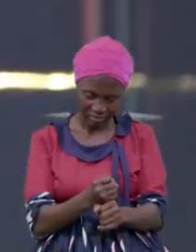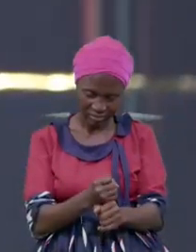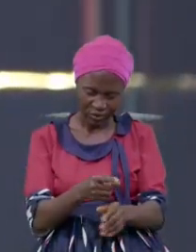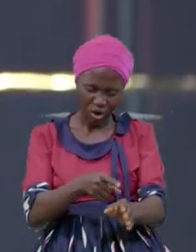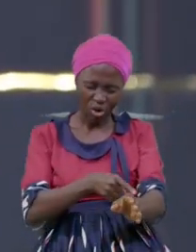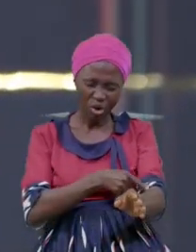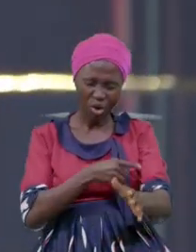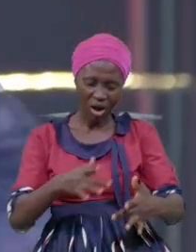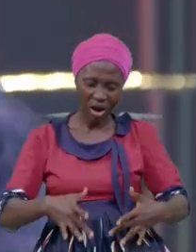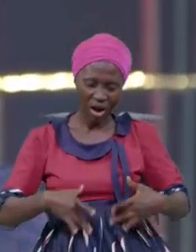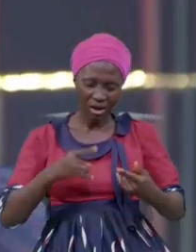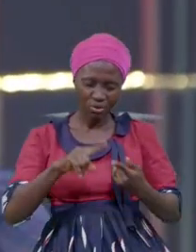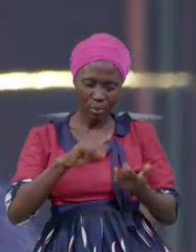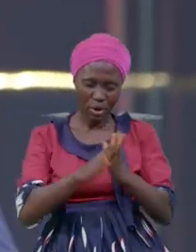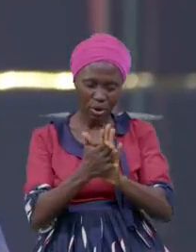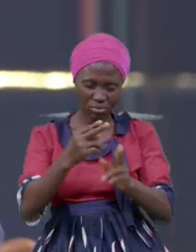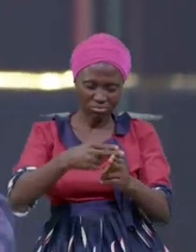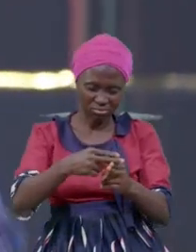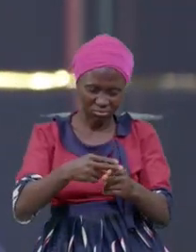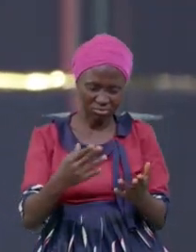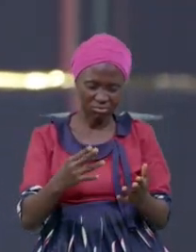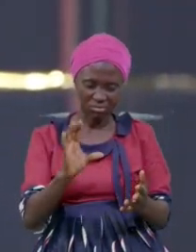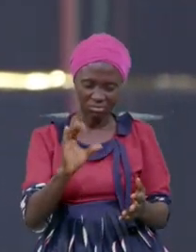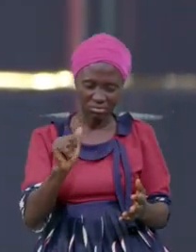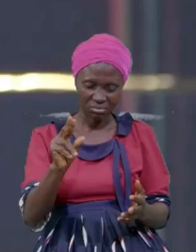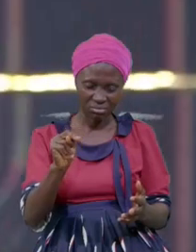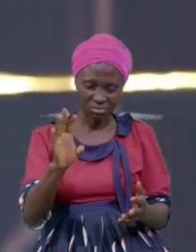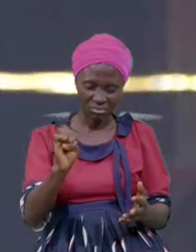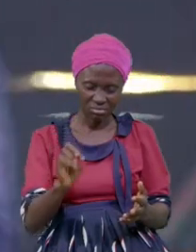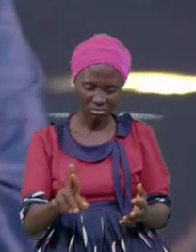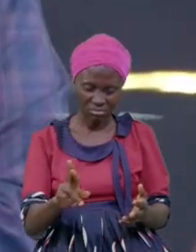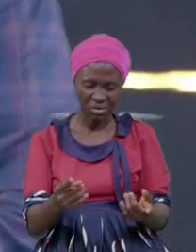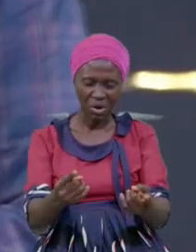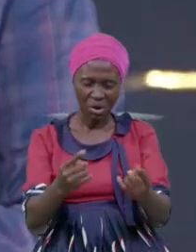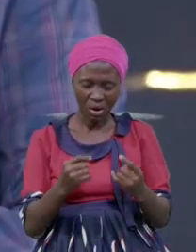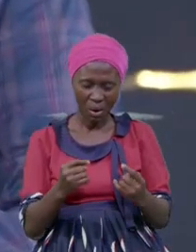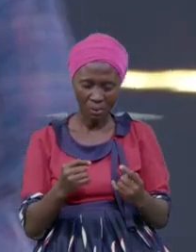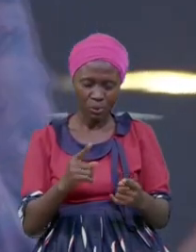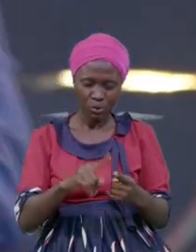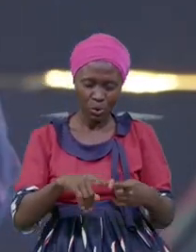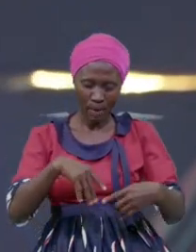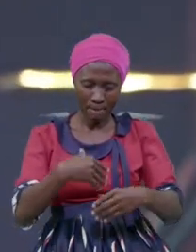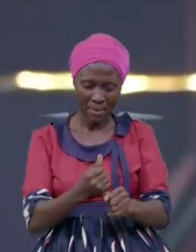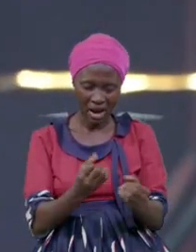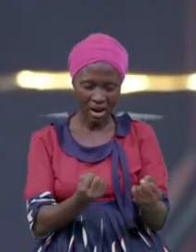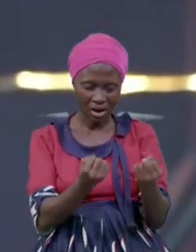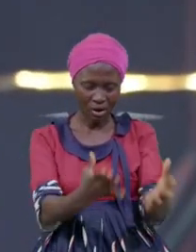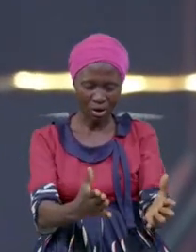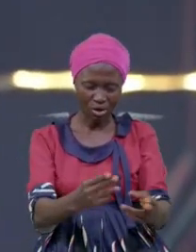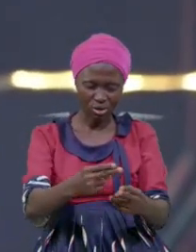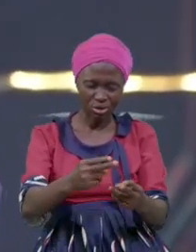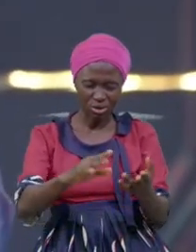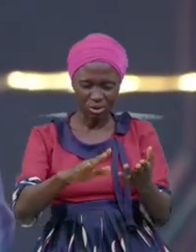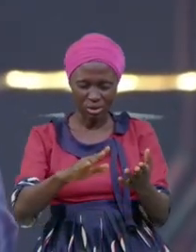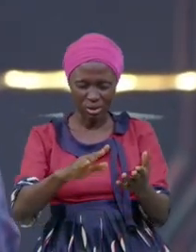est venu pour écouter des vies. Le cancer vient pour causer la mort prématurée. Je commande à